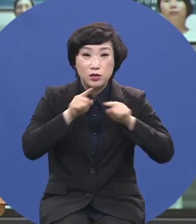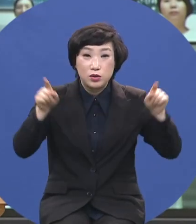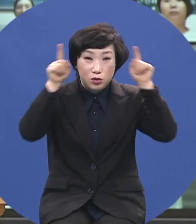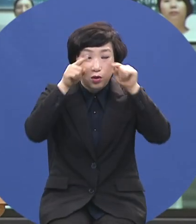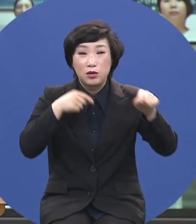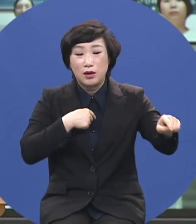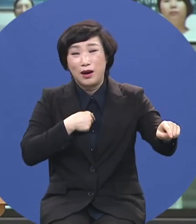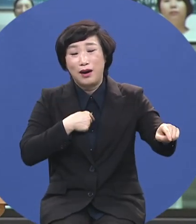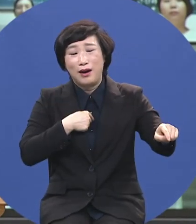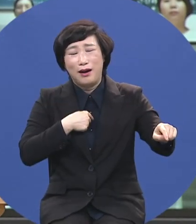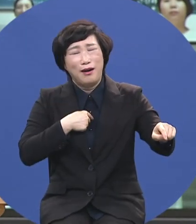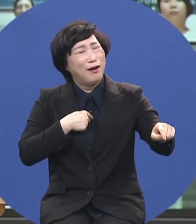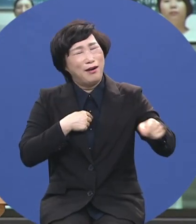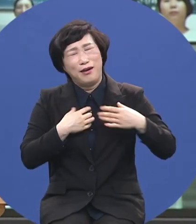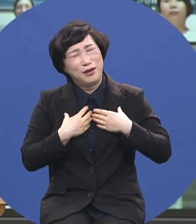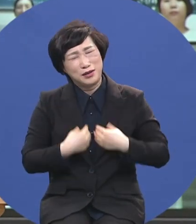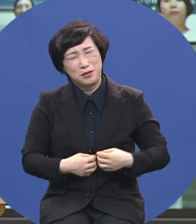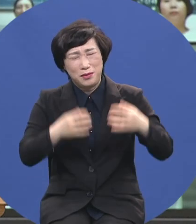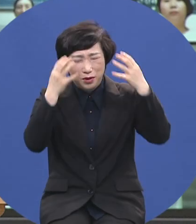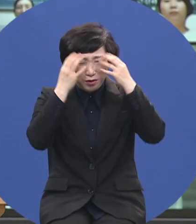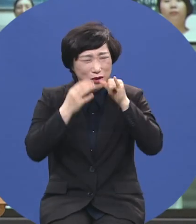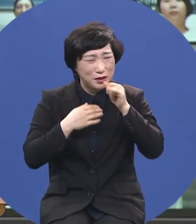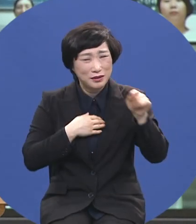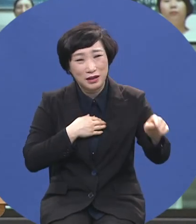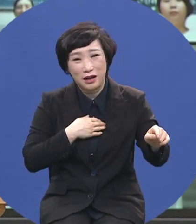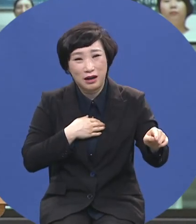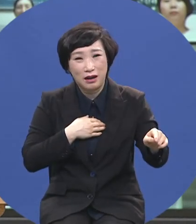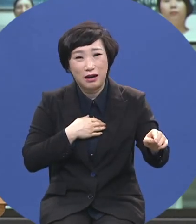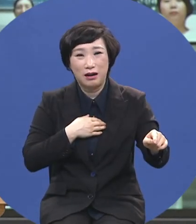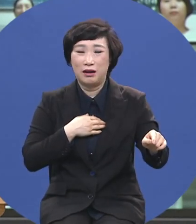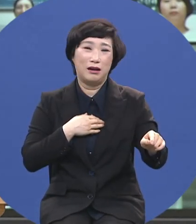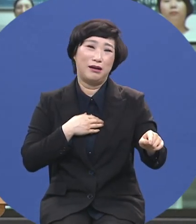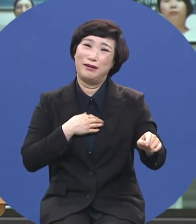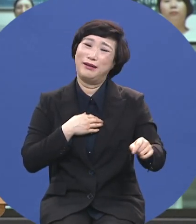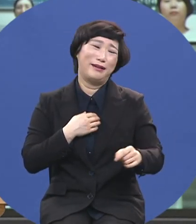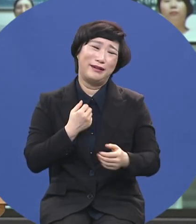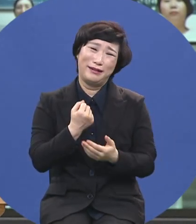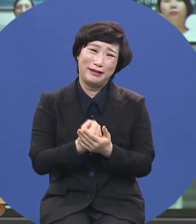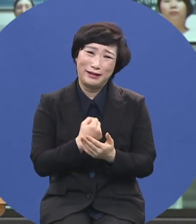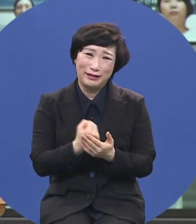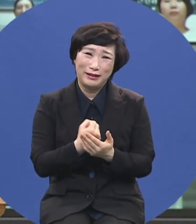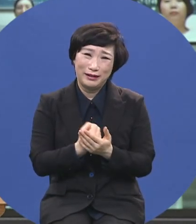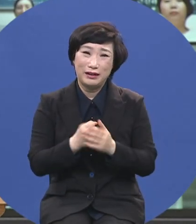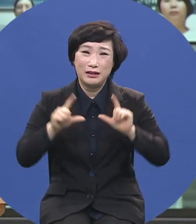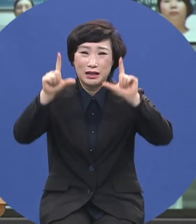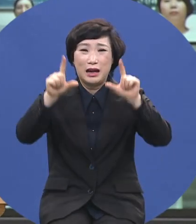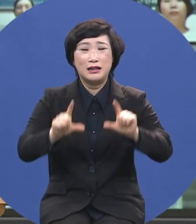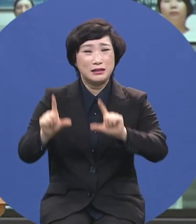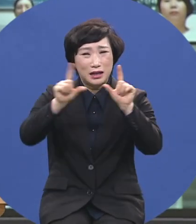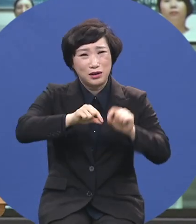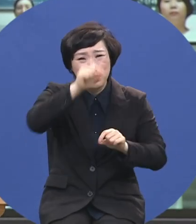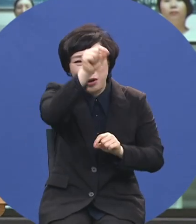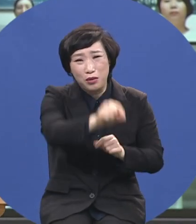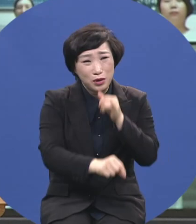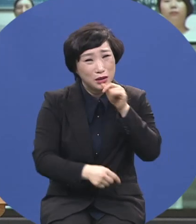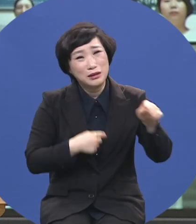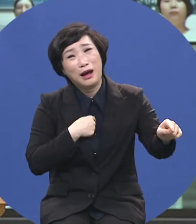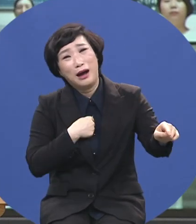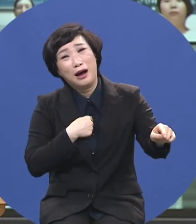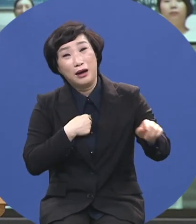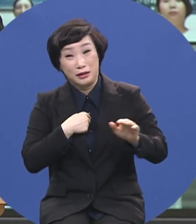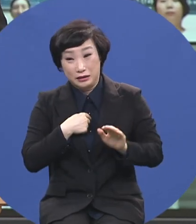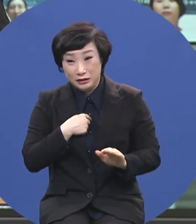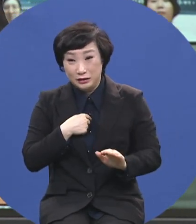파멸과 지옥의 절망의 고통에서 얼마나 참혹한 날을 영원히 보내겠는가.